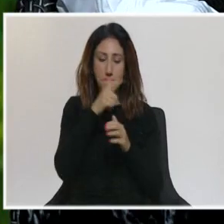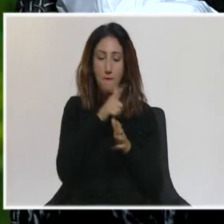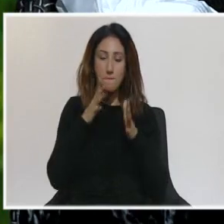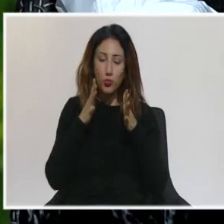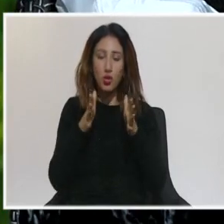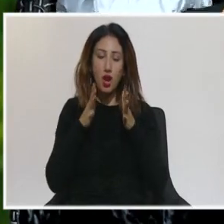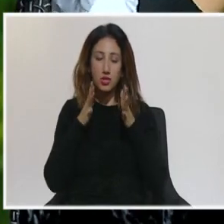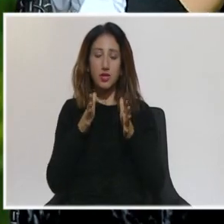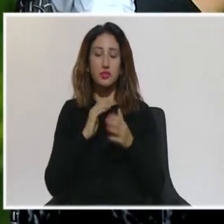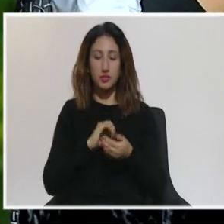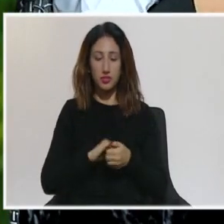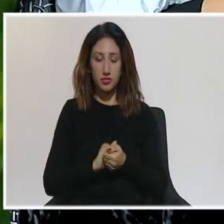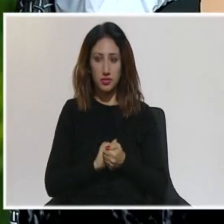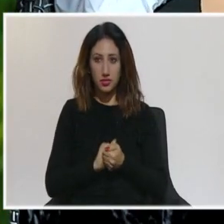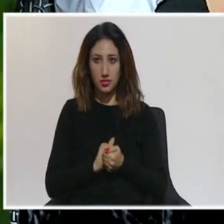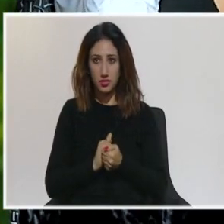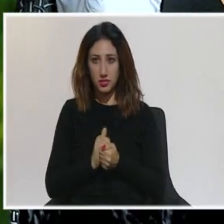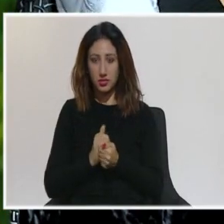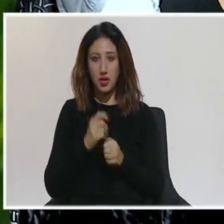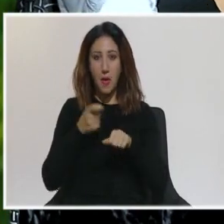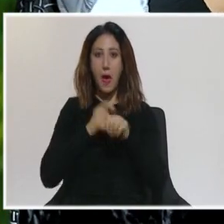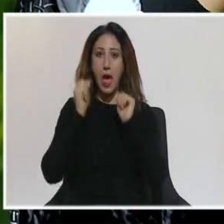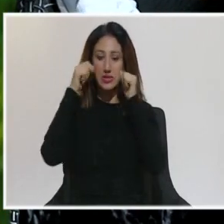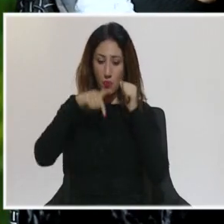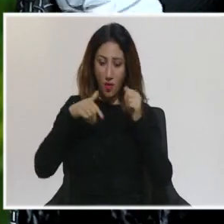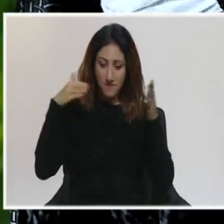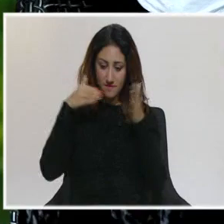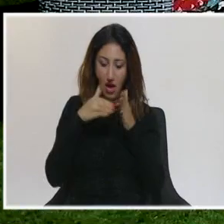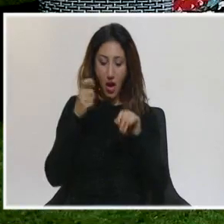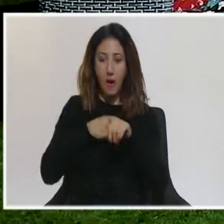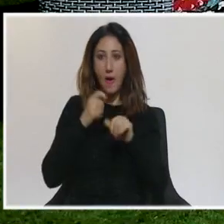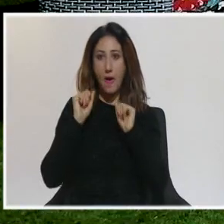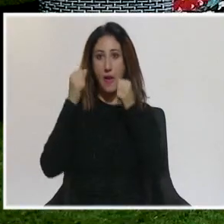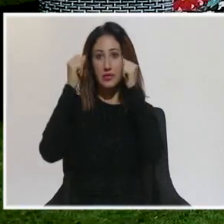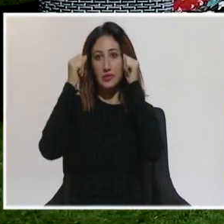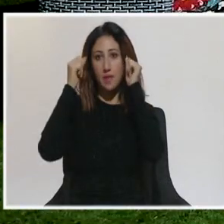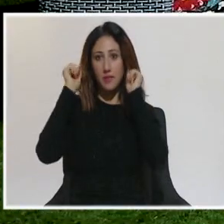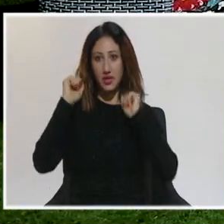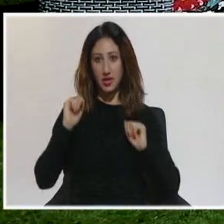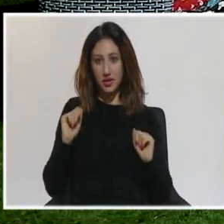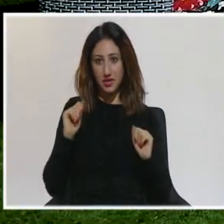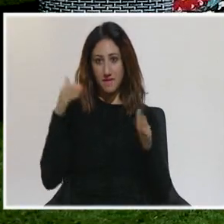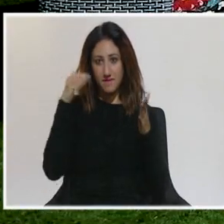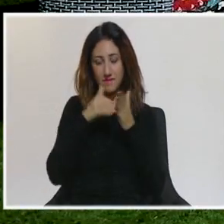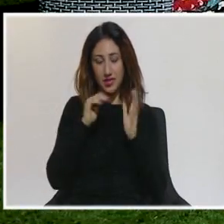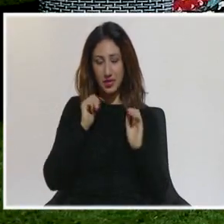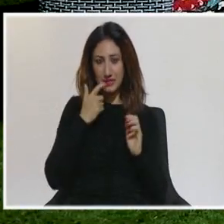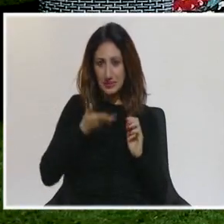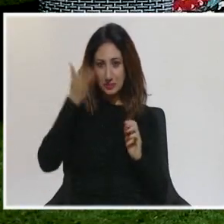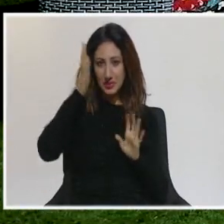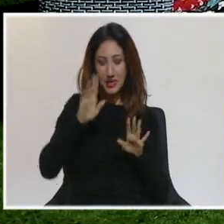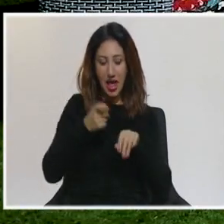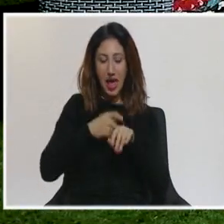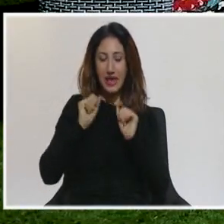التردد مؤخرا بقى العصبيه. لا مؤخرا انا العصبيه اللي قاعده معايا